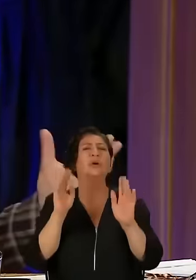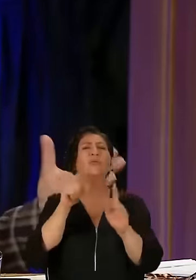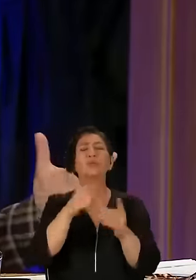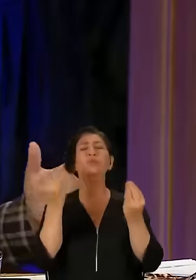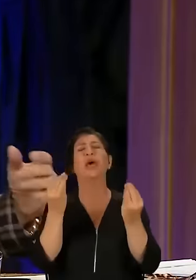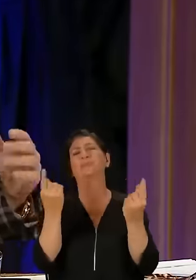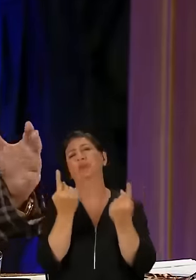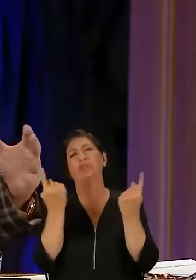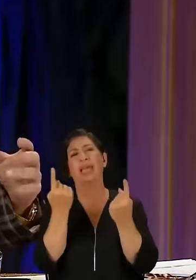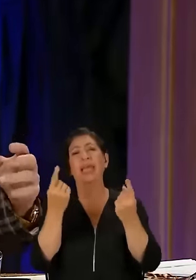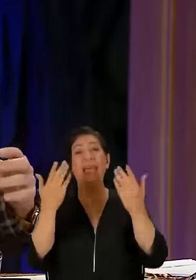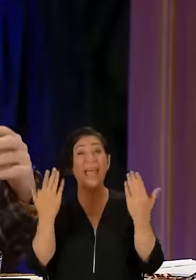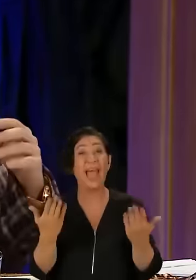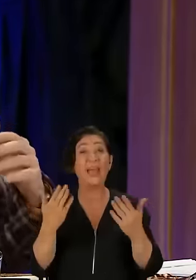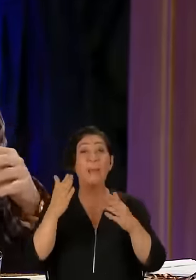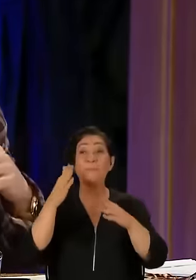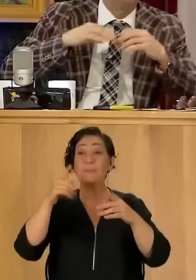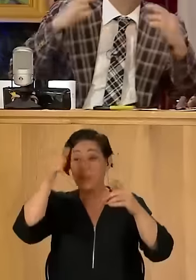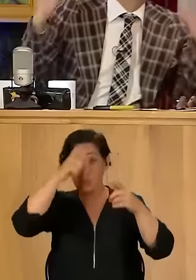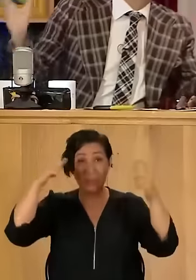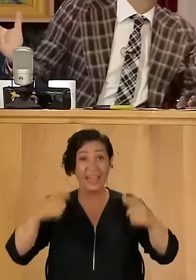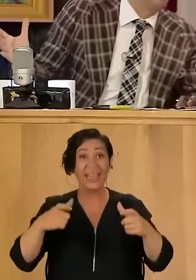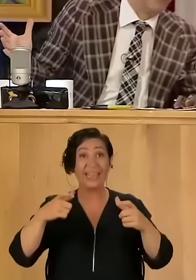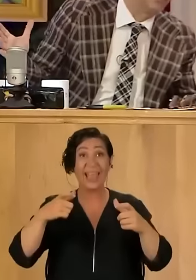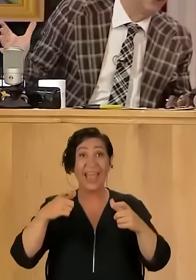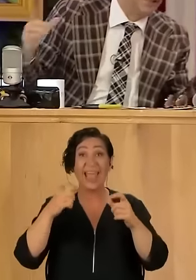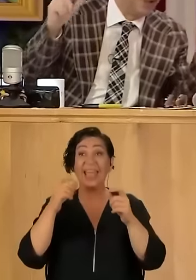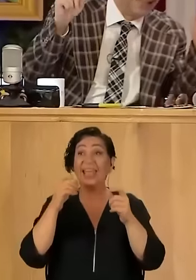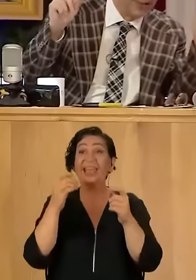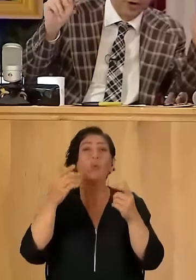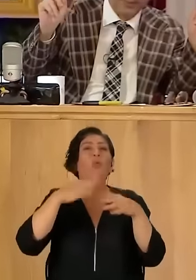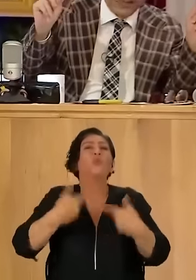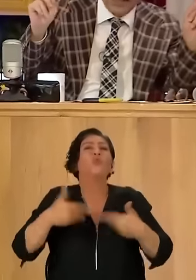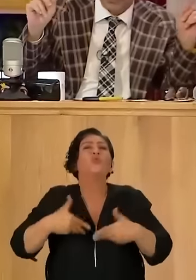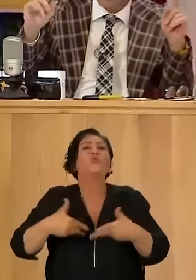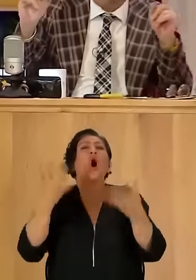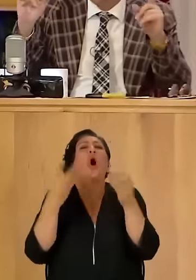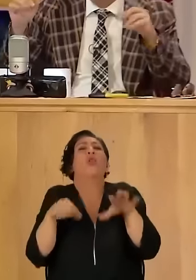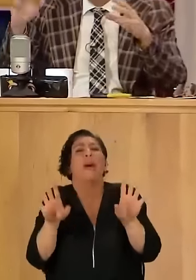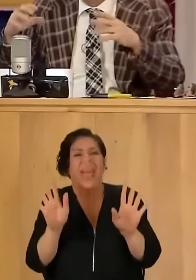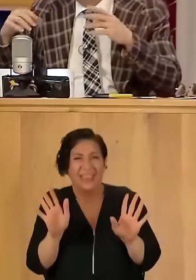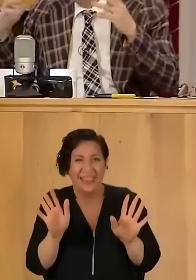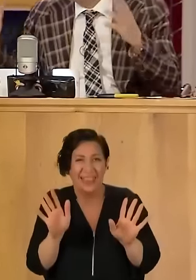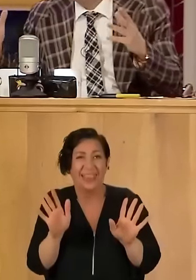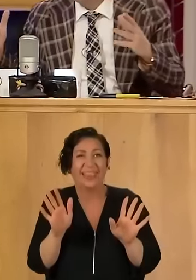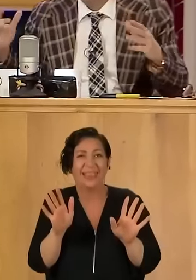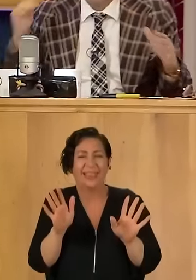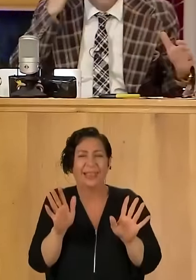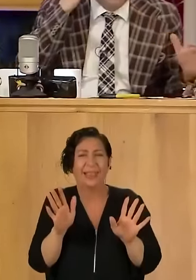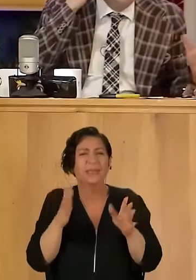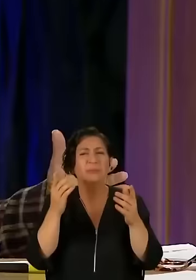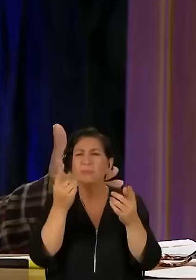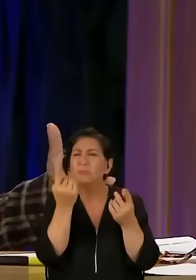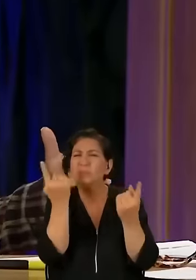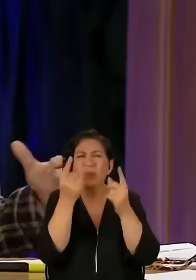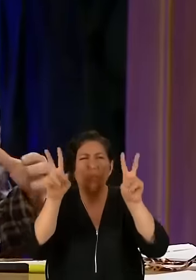bu güzel bir şey. Yani memleketin ipinde olmayan, ipinde diyorum dikkat çekiyorum. İpinde olmayan